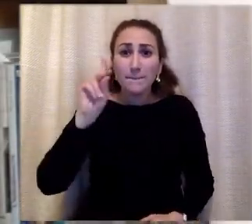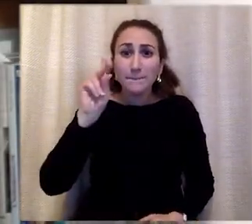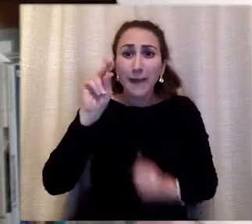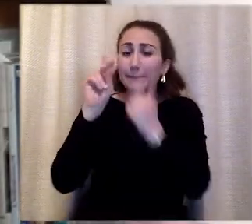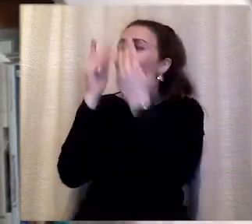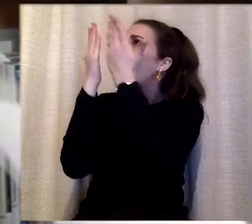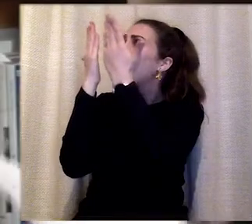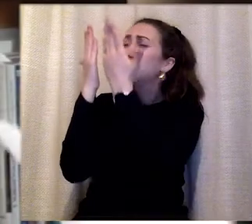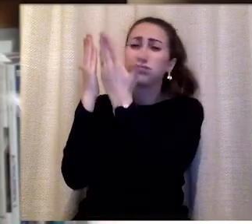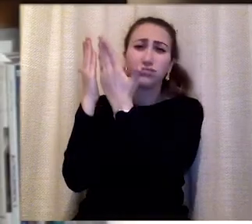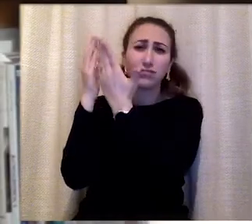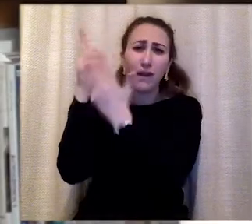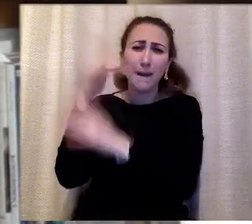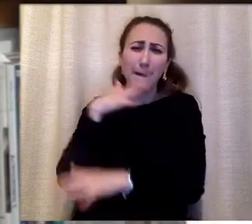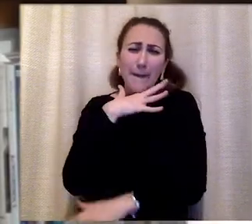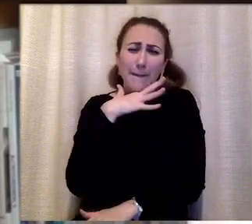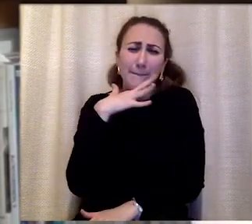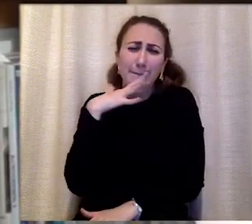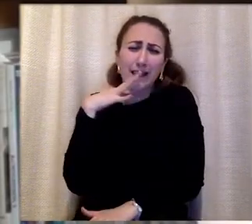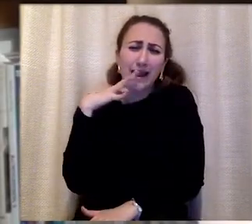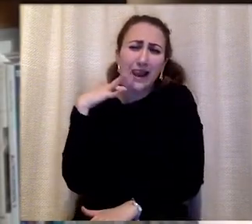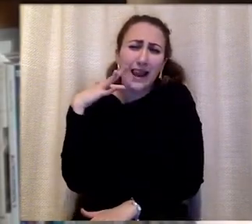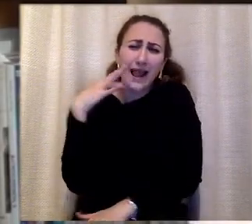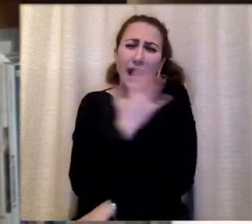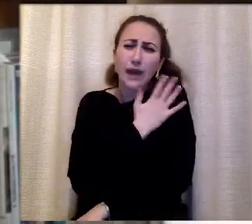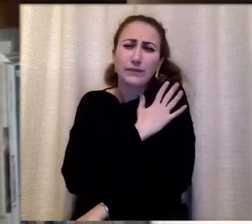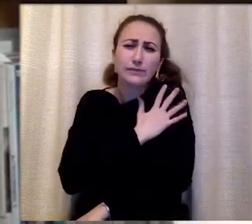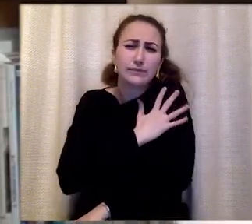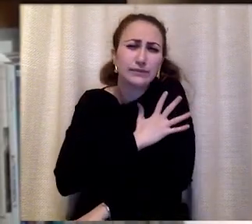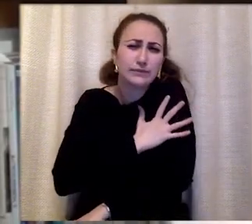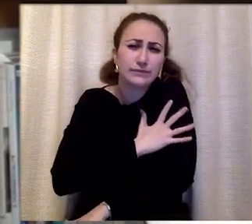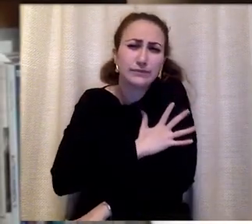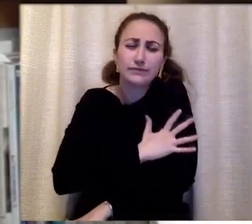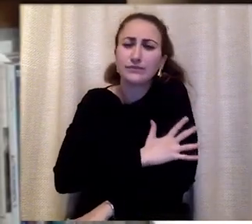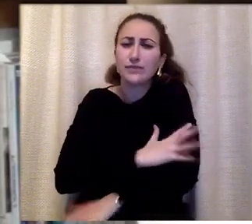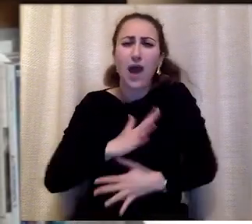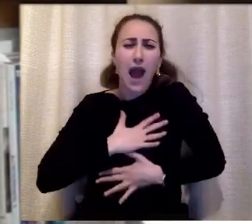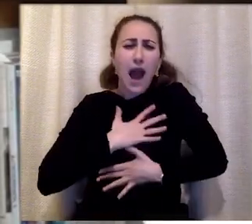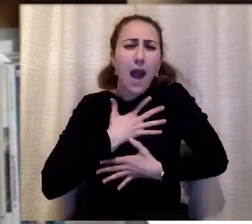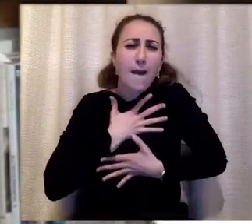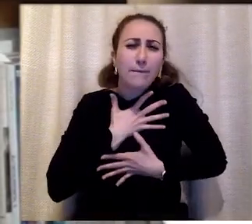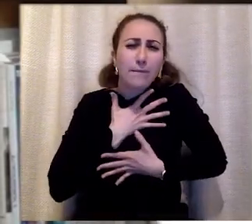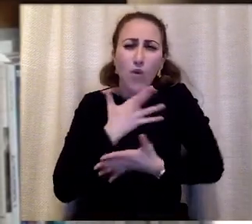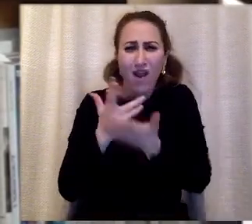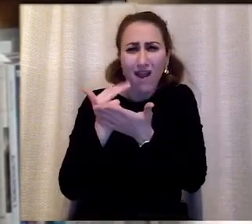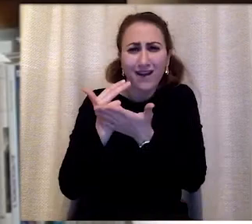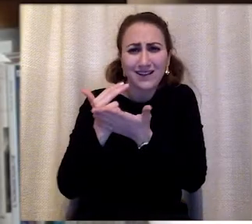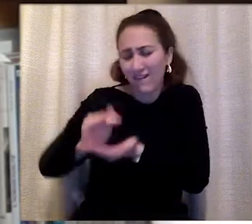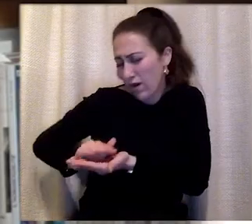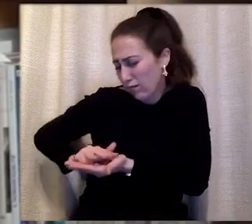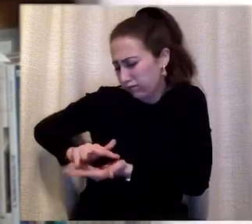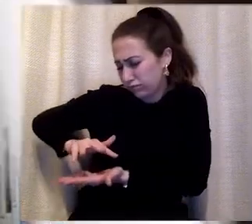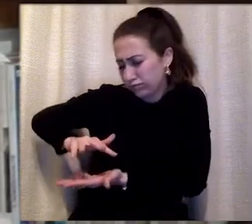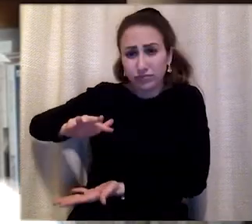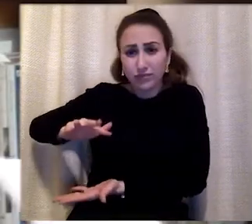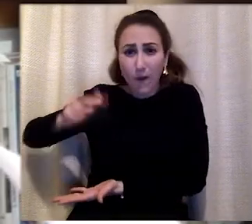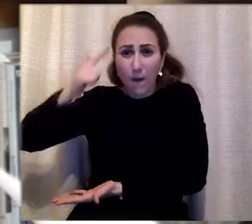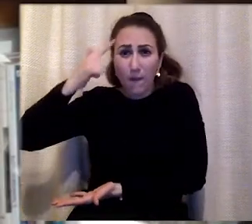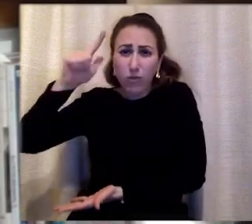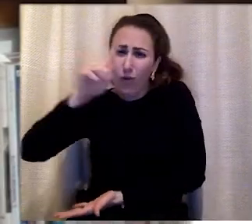a tellement d'amour, a tellement de consolation en réserve qu'il en a assez pour